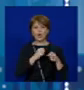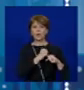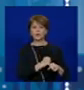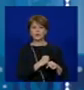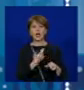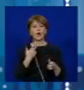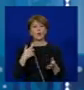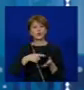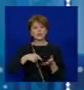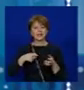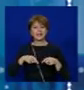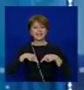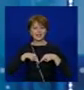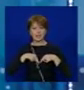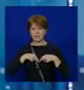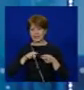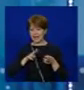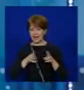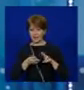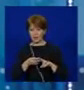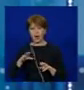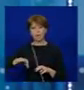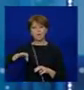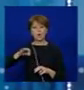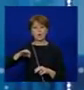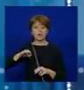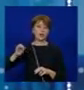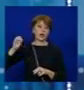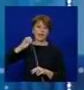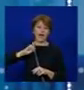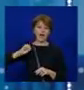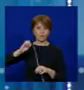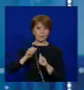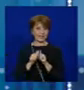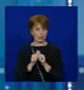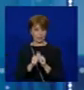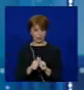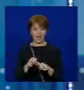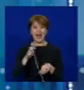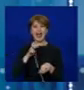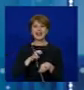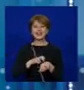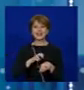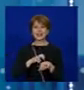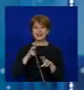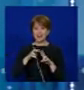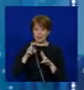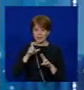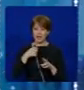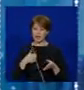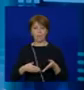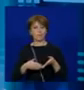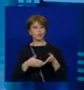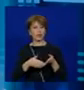касаят съдебната реформа по препоръка на нашите европейски и задокеански партньори, ДПС ги е подкрепило. Всички до едно.